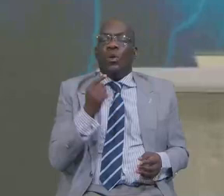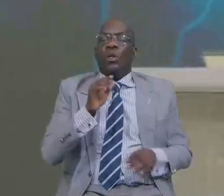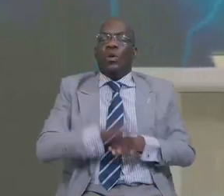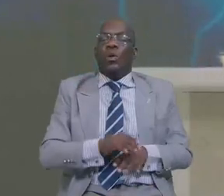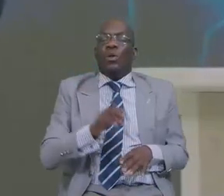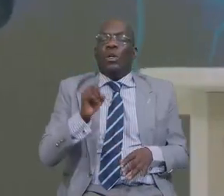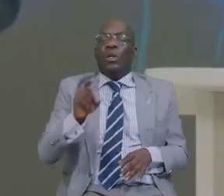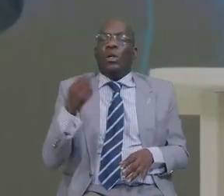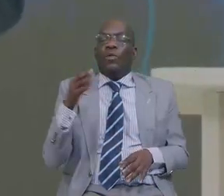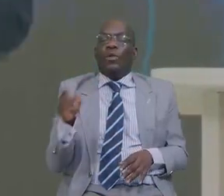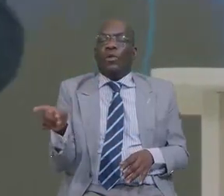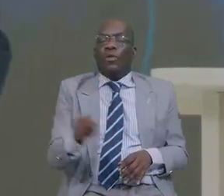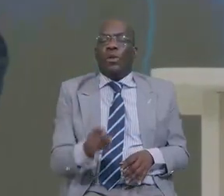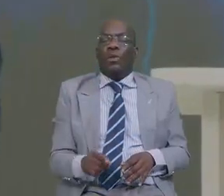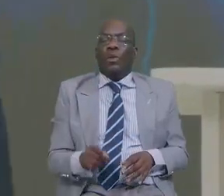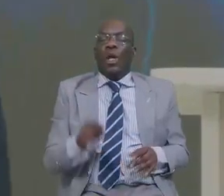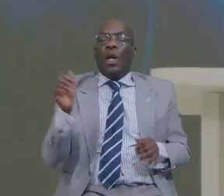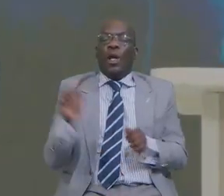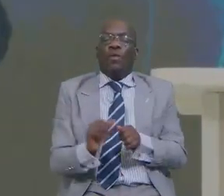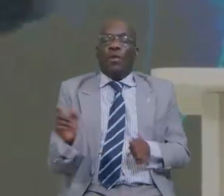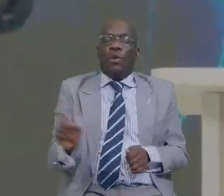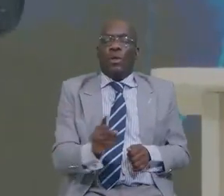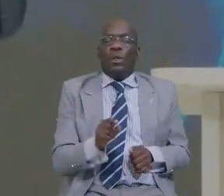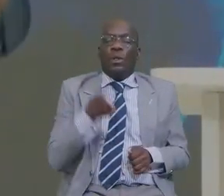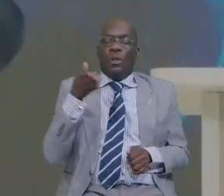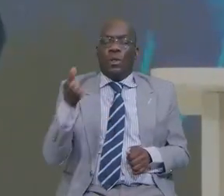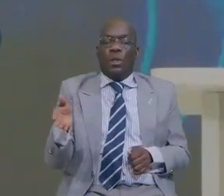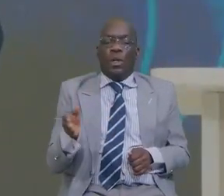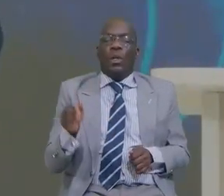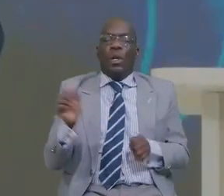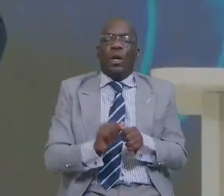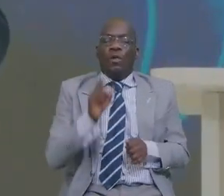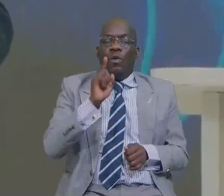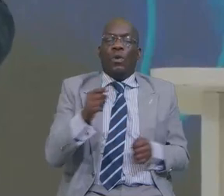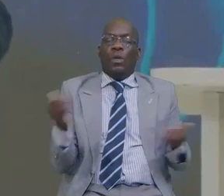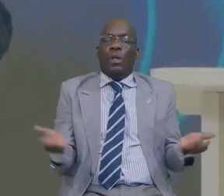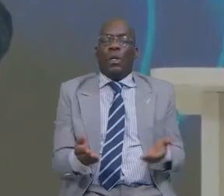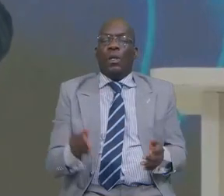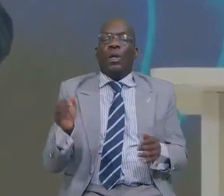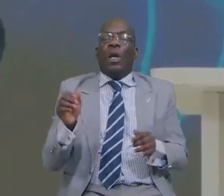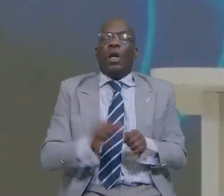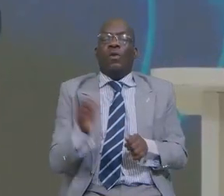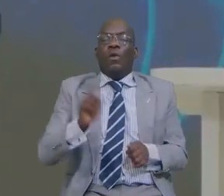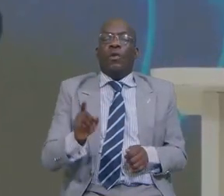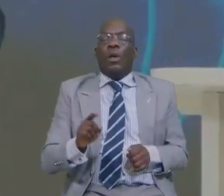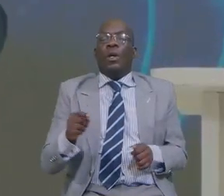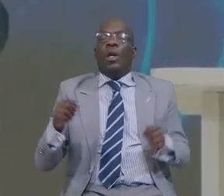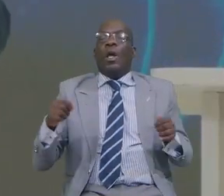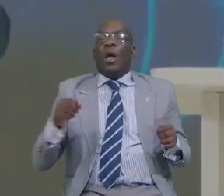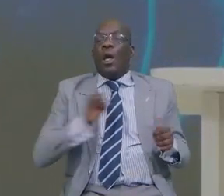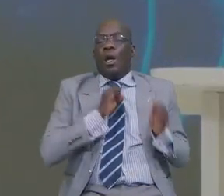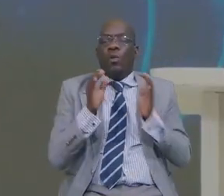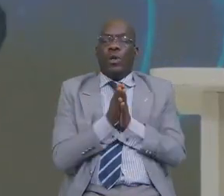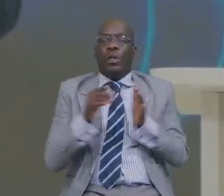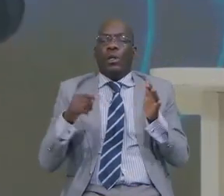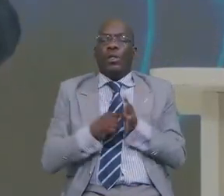tous, chacun ici présent, chacun là-bas, chacun partout, je prie Seigneur, que cette nouvelle onction